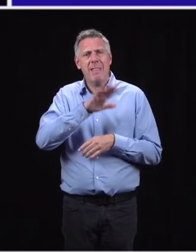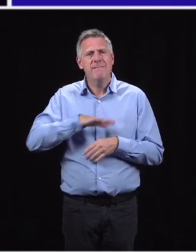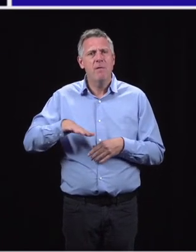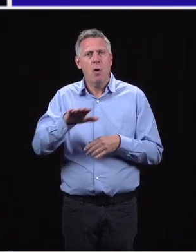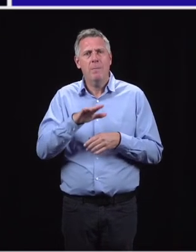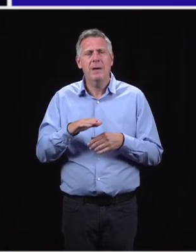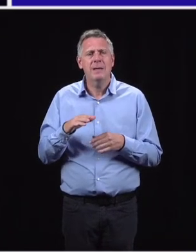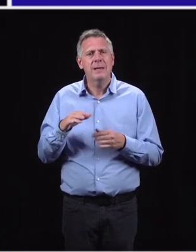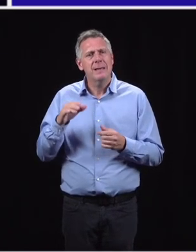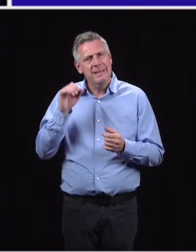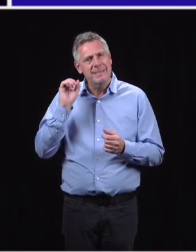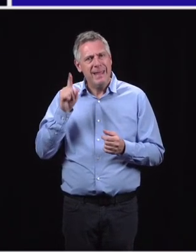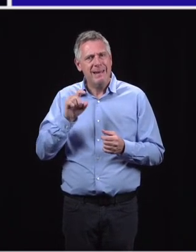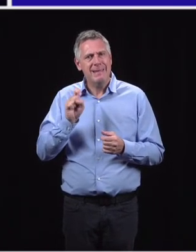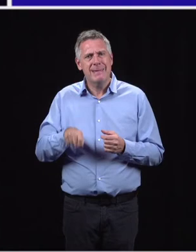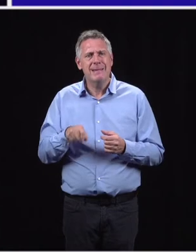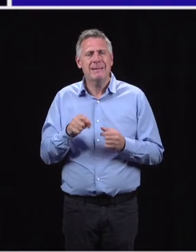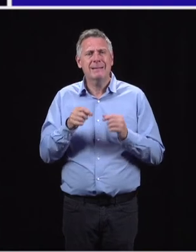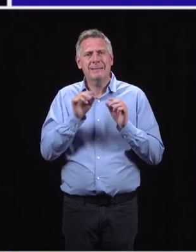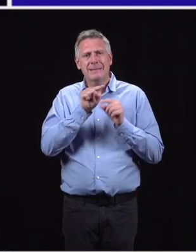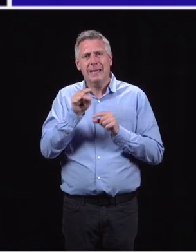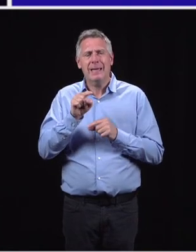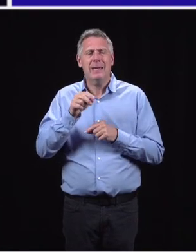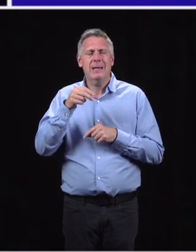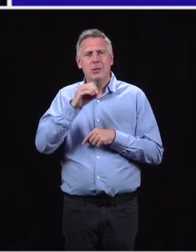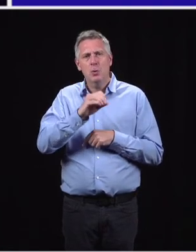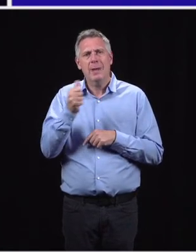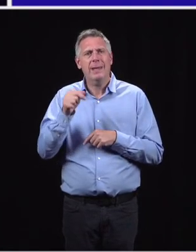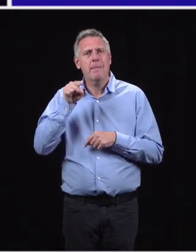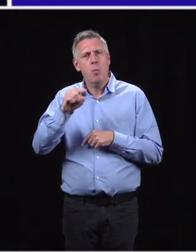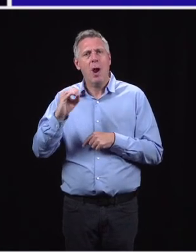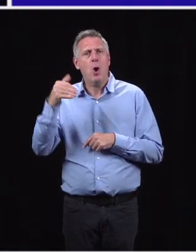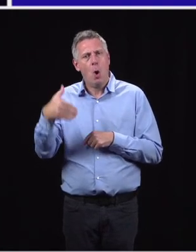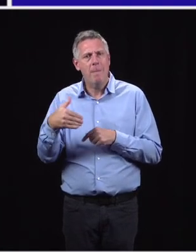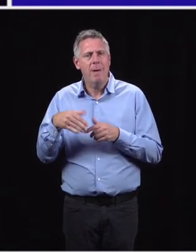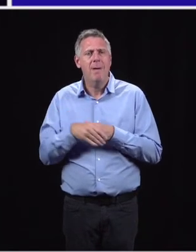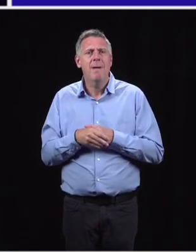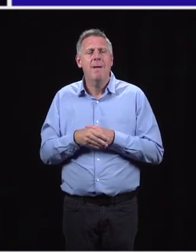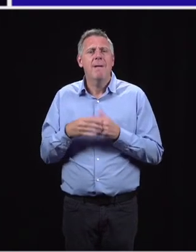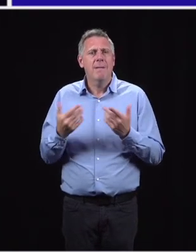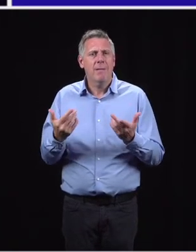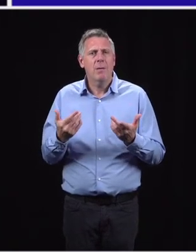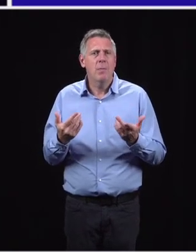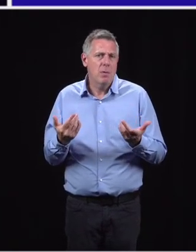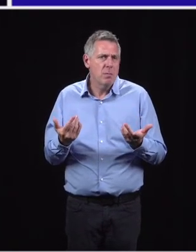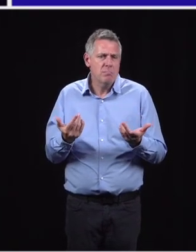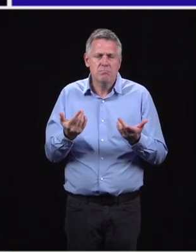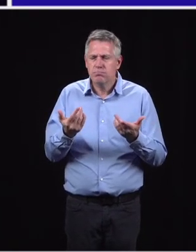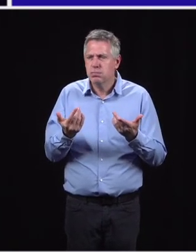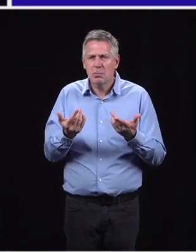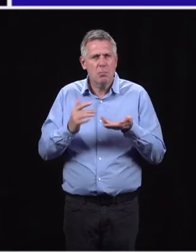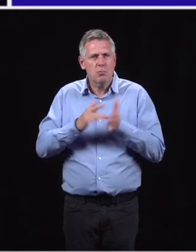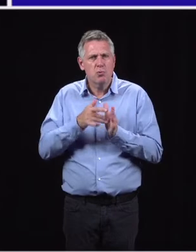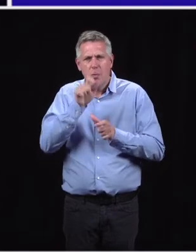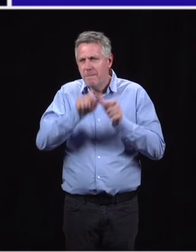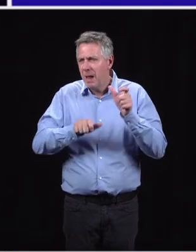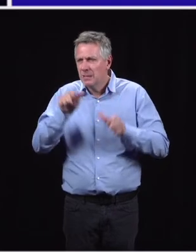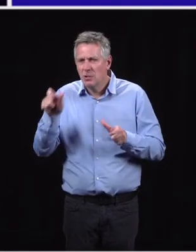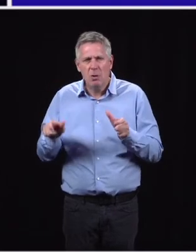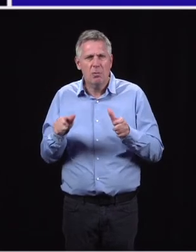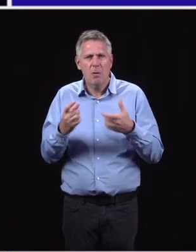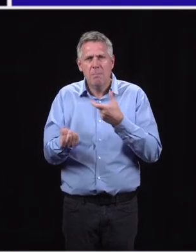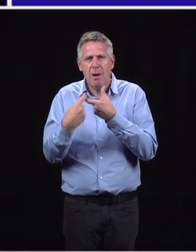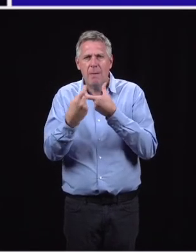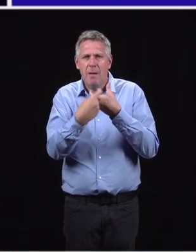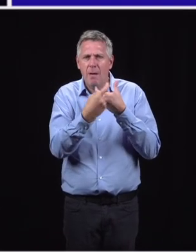plateforme déclic tiret numérique.com tout au pluriel et donc voilà vous pouvez enfin en tout cas les participants peuvent assister à tous les ateliers depuis la page